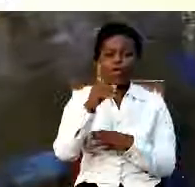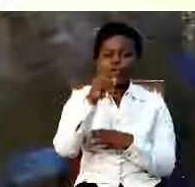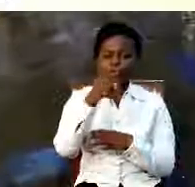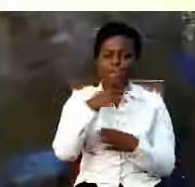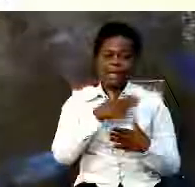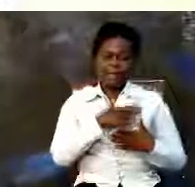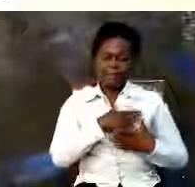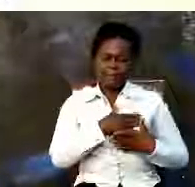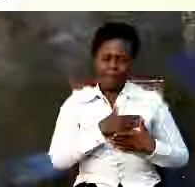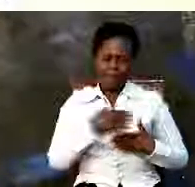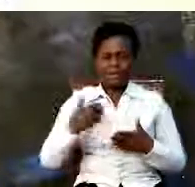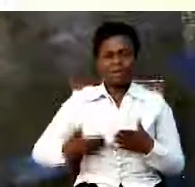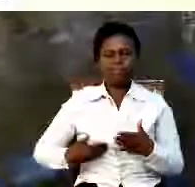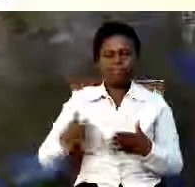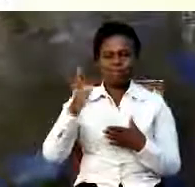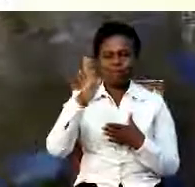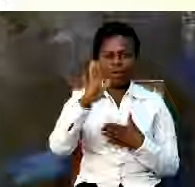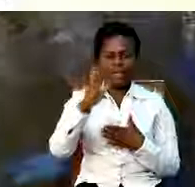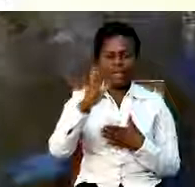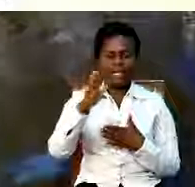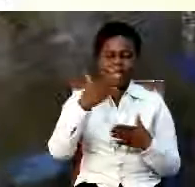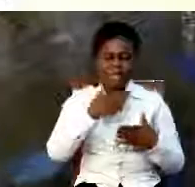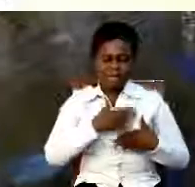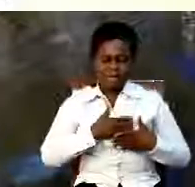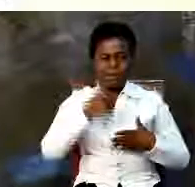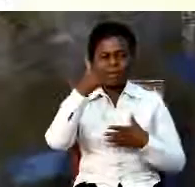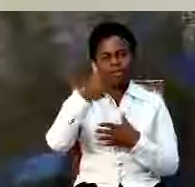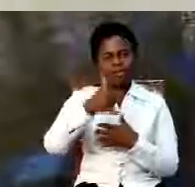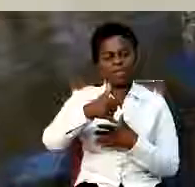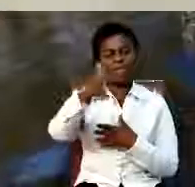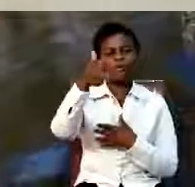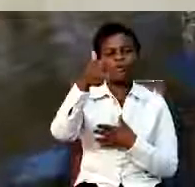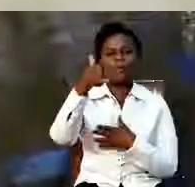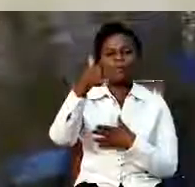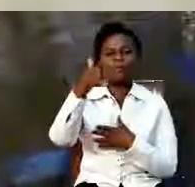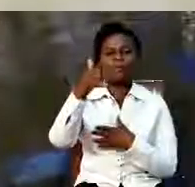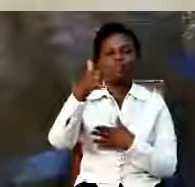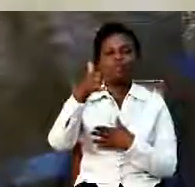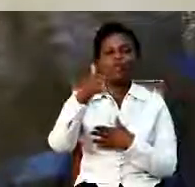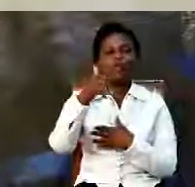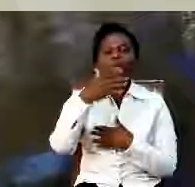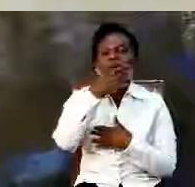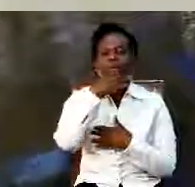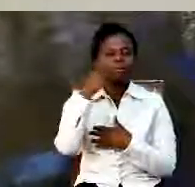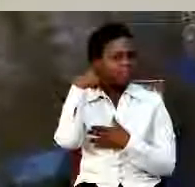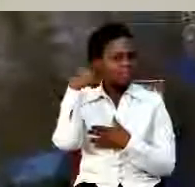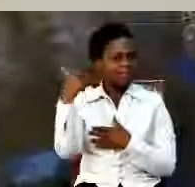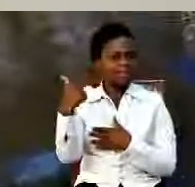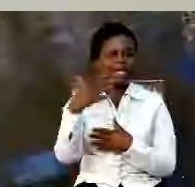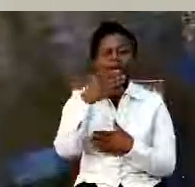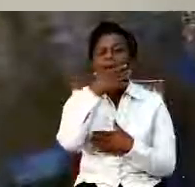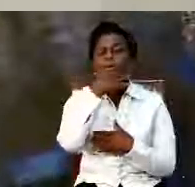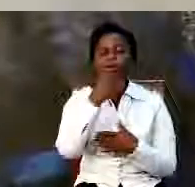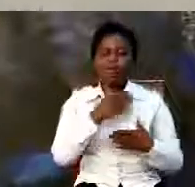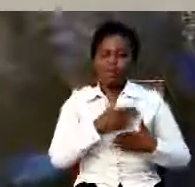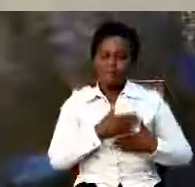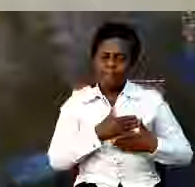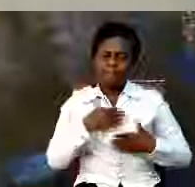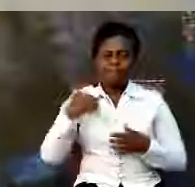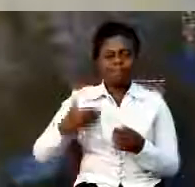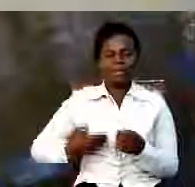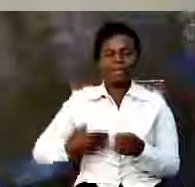mke wake anajipenda mwenyewe. Bwana asifiwe sana. Wanaume mnanisikia? Mwanamume anayependa mke